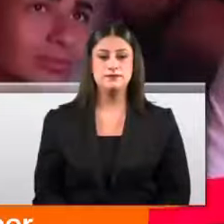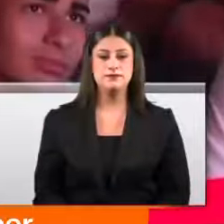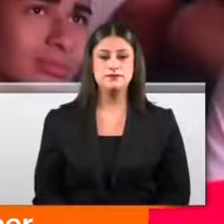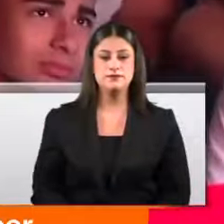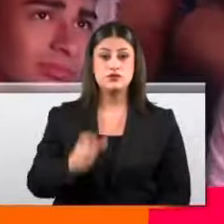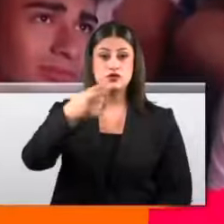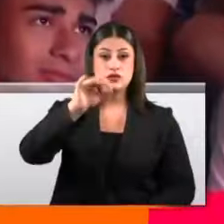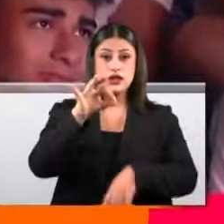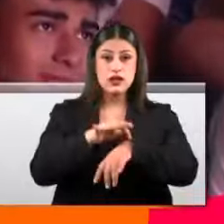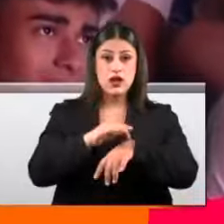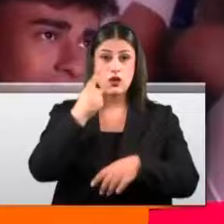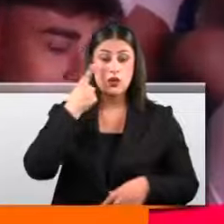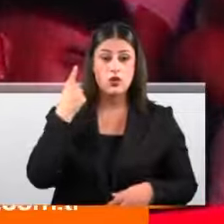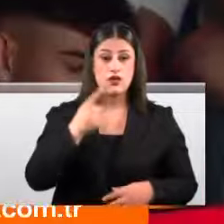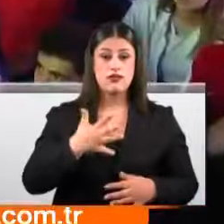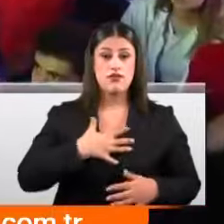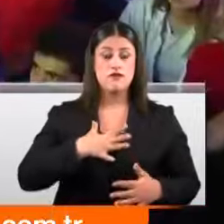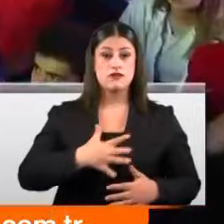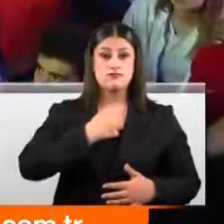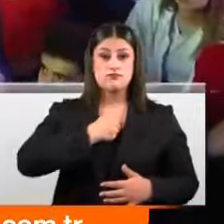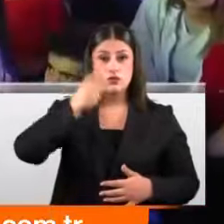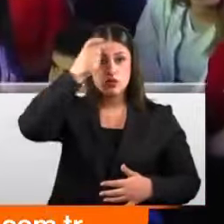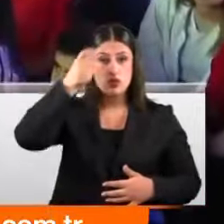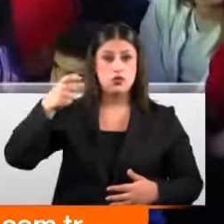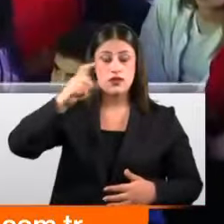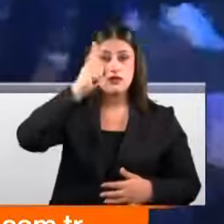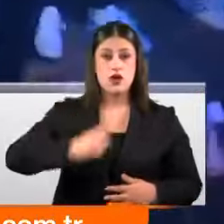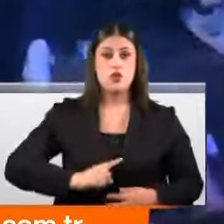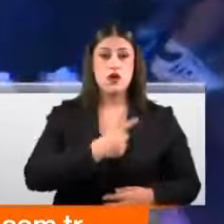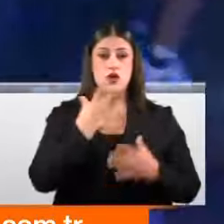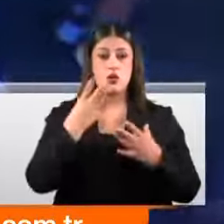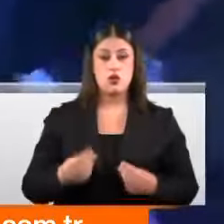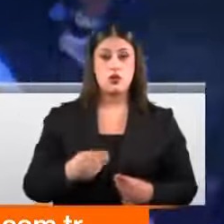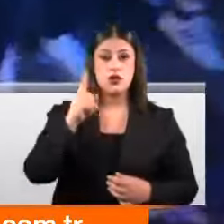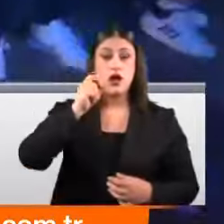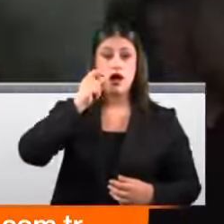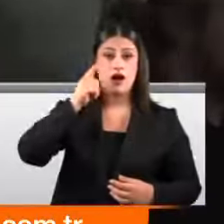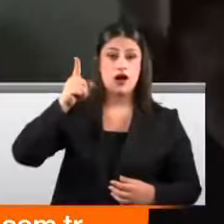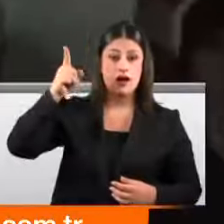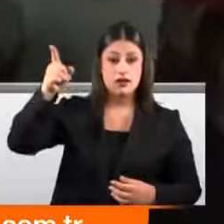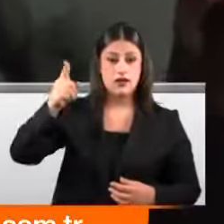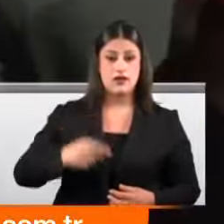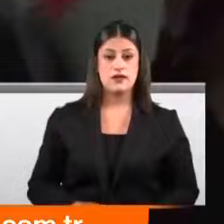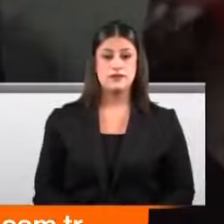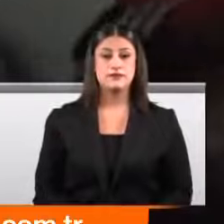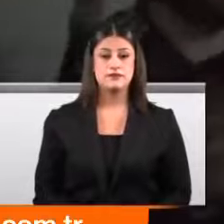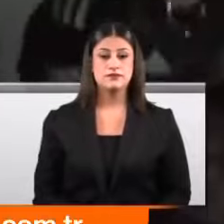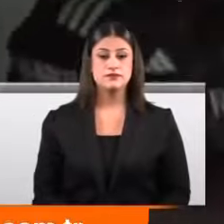90 dakika boyunca nefesler tutuldu, Türkiye tek yürek oldu. Başkent Ankara'da,